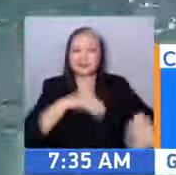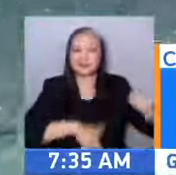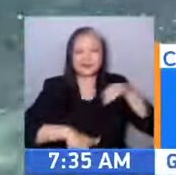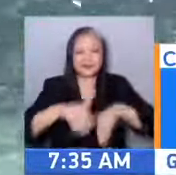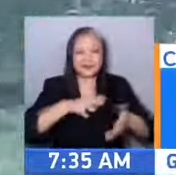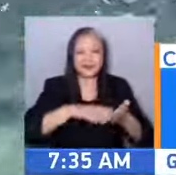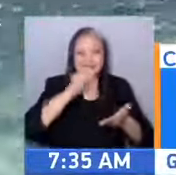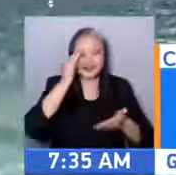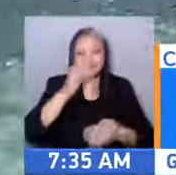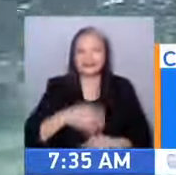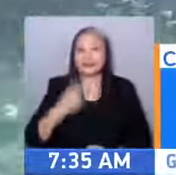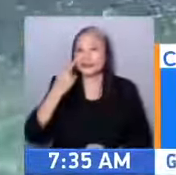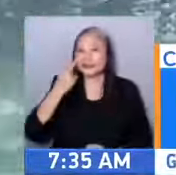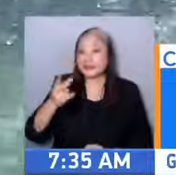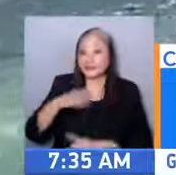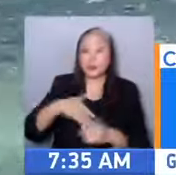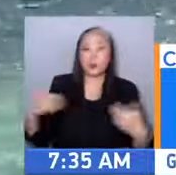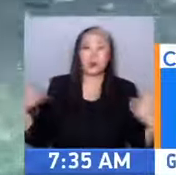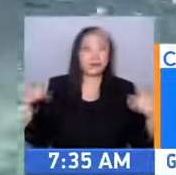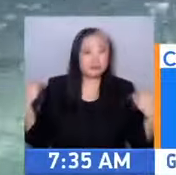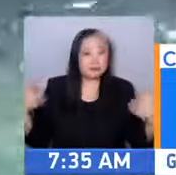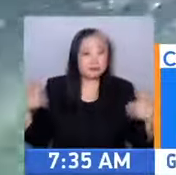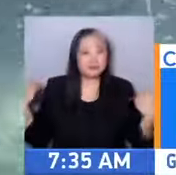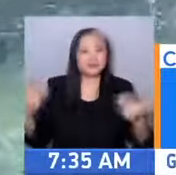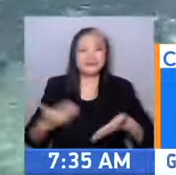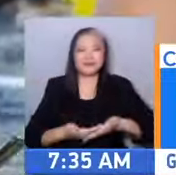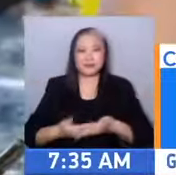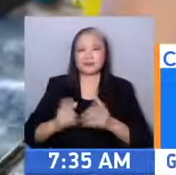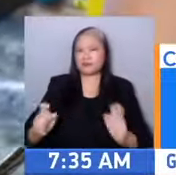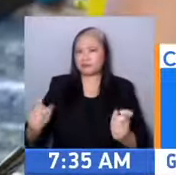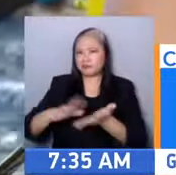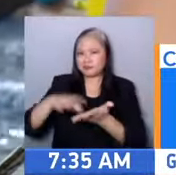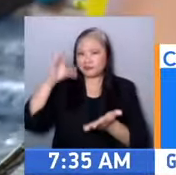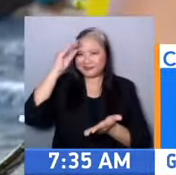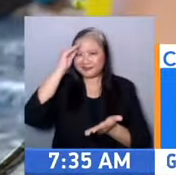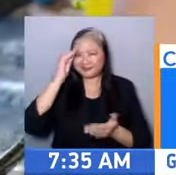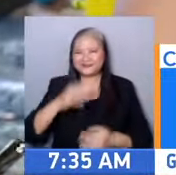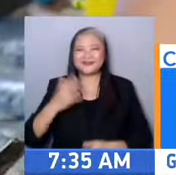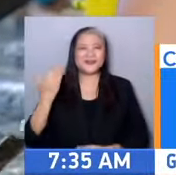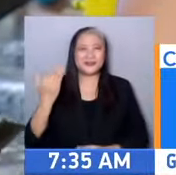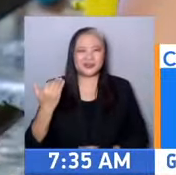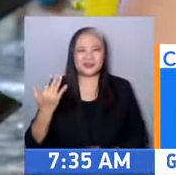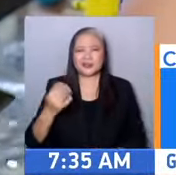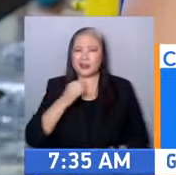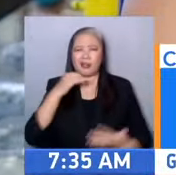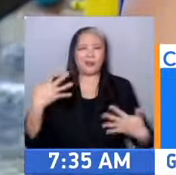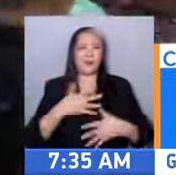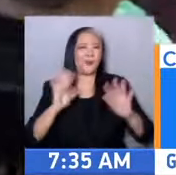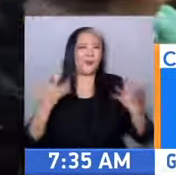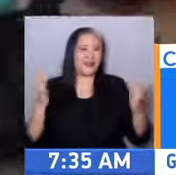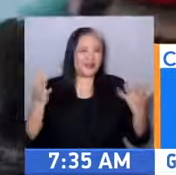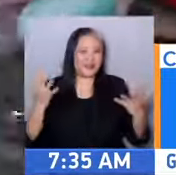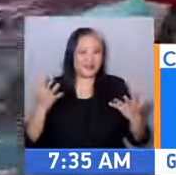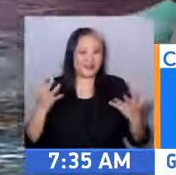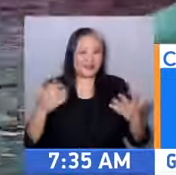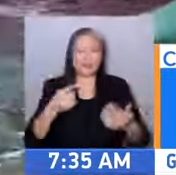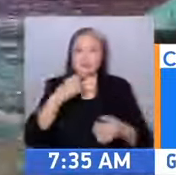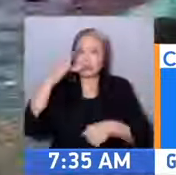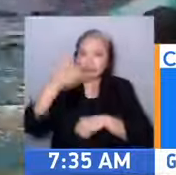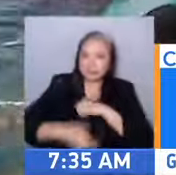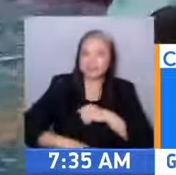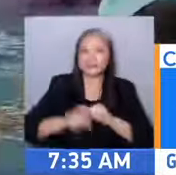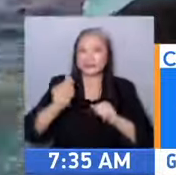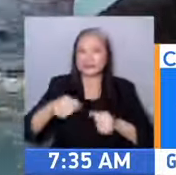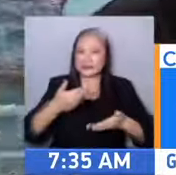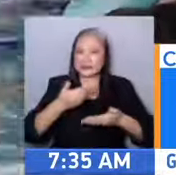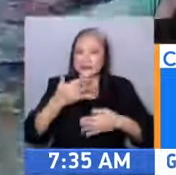the younger they are, mas mabilis matuto. Ah, okay. Kasi wala pa masyadong fear eh. Kaya sinasabi namin, as early as possible, expose